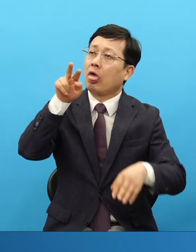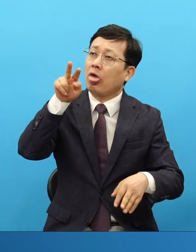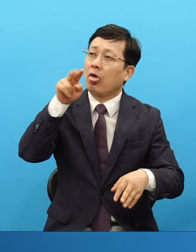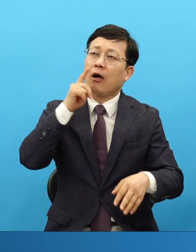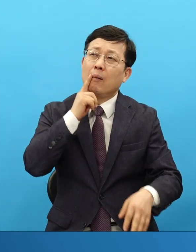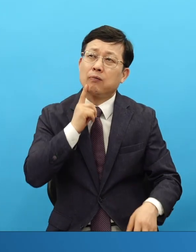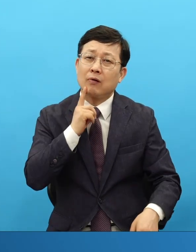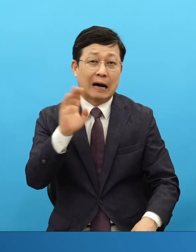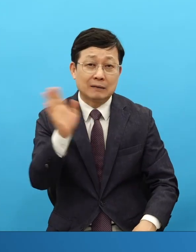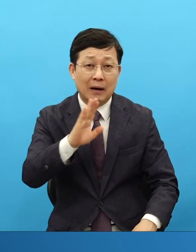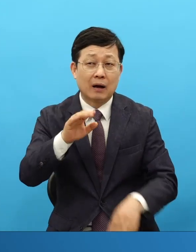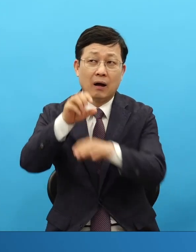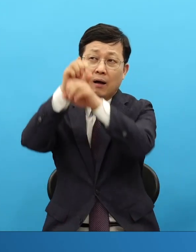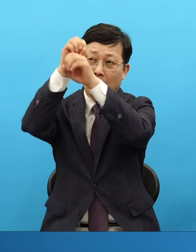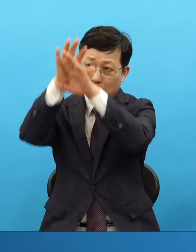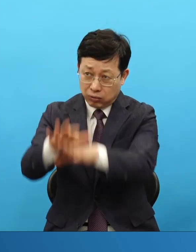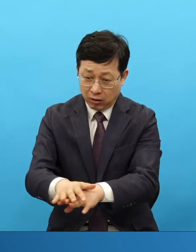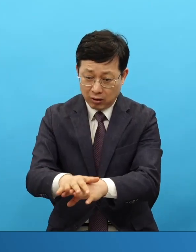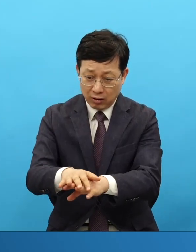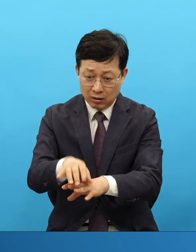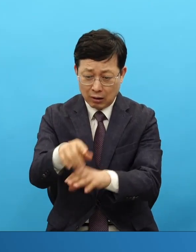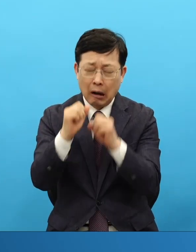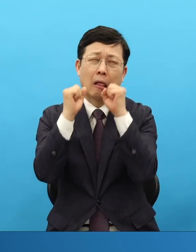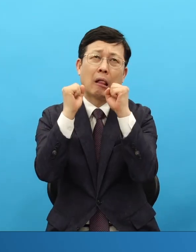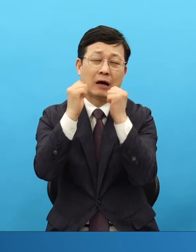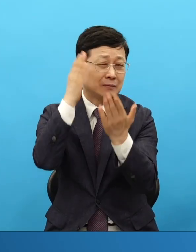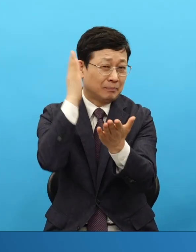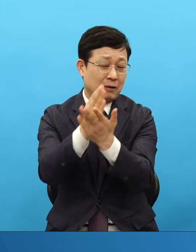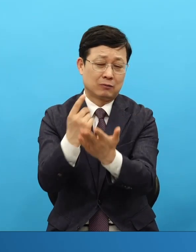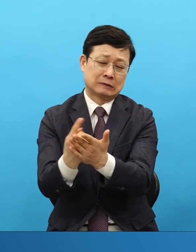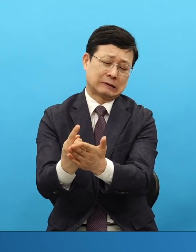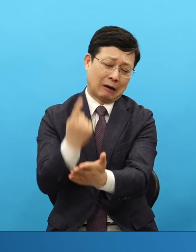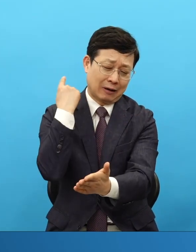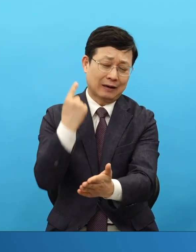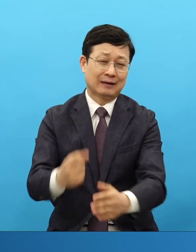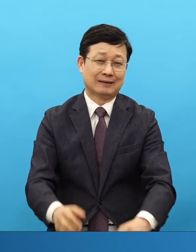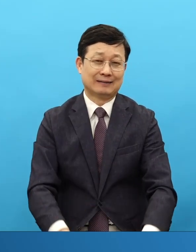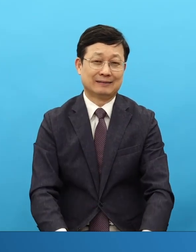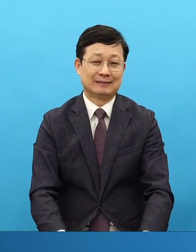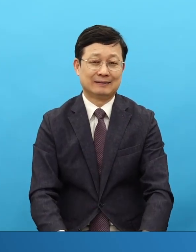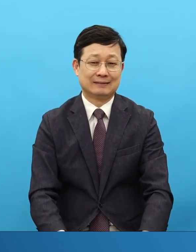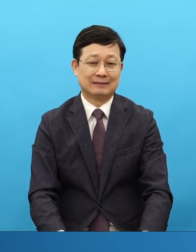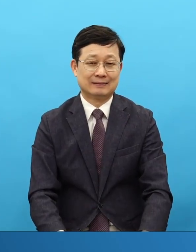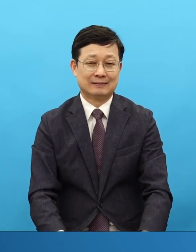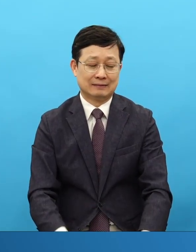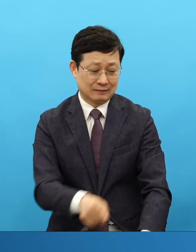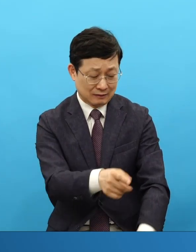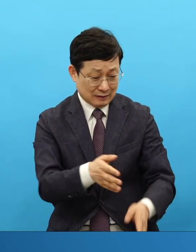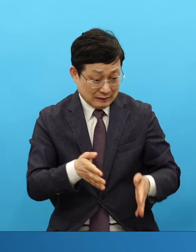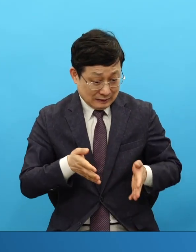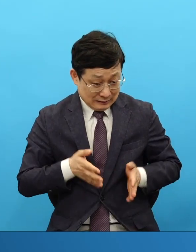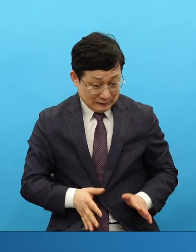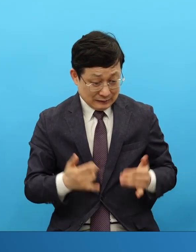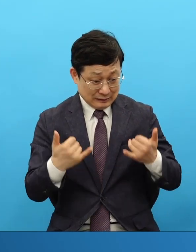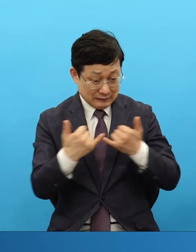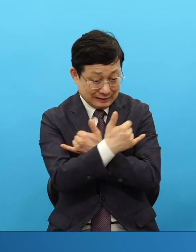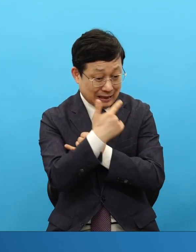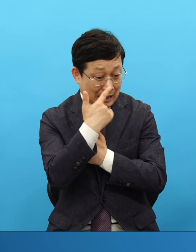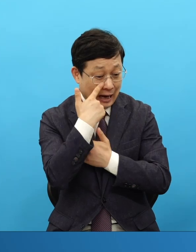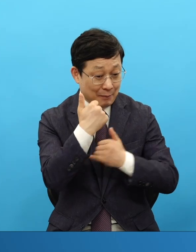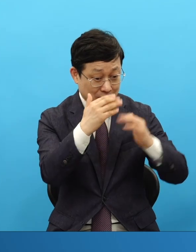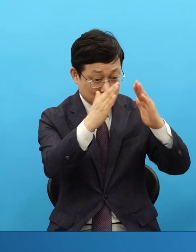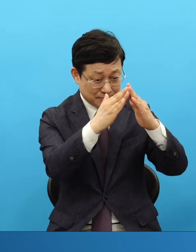Babel begins to crumble. 거기 있지 말고 나오라는 겁니다. Don't remain there, come out from there. 본토 친척 아버지를 떠나 내가